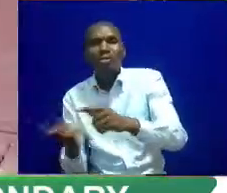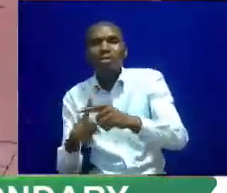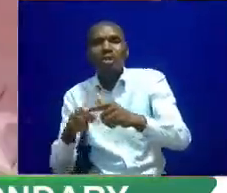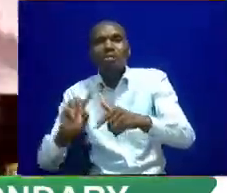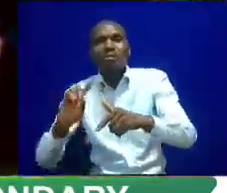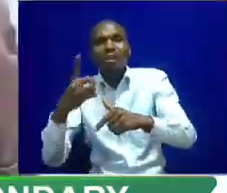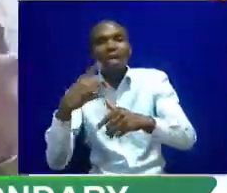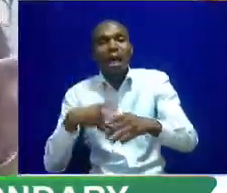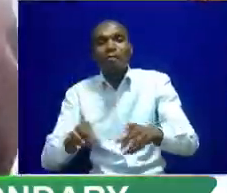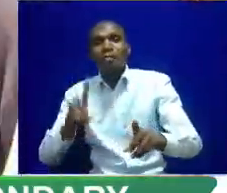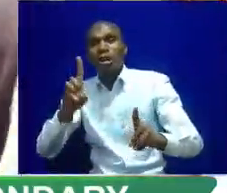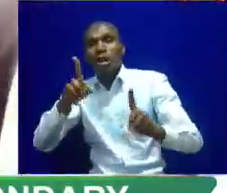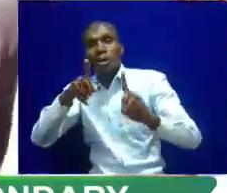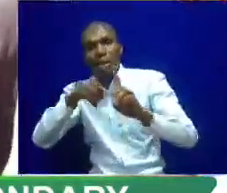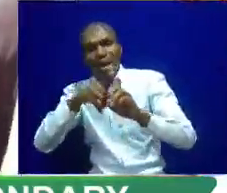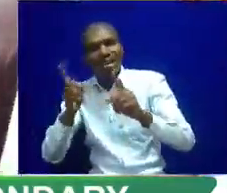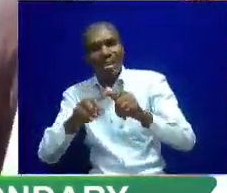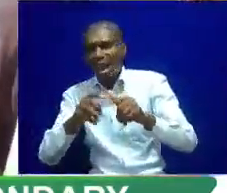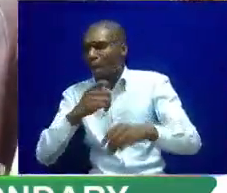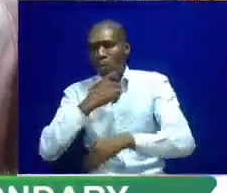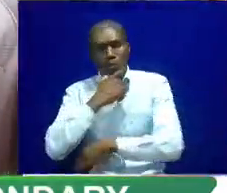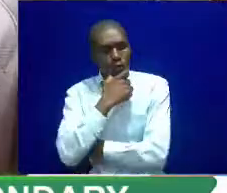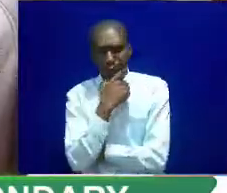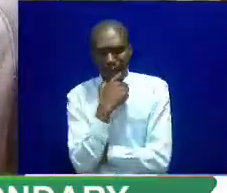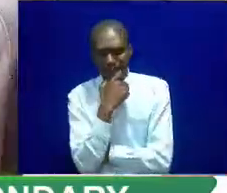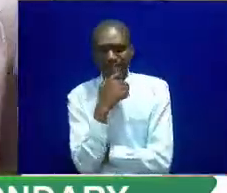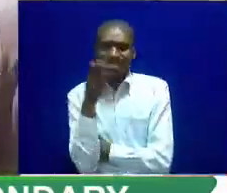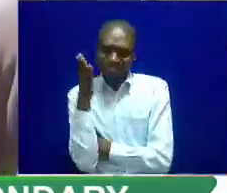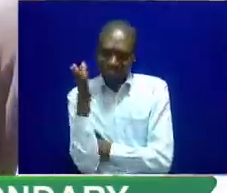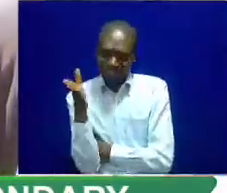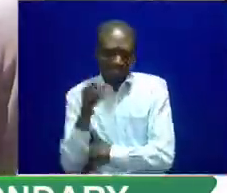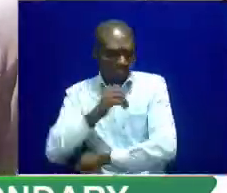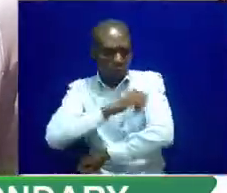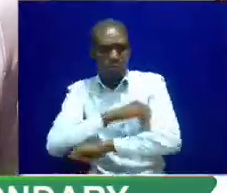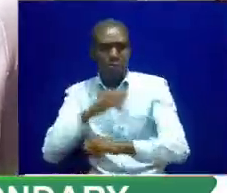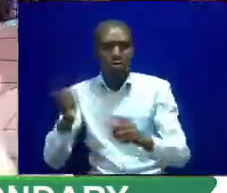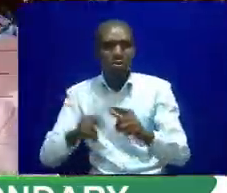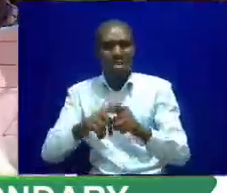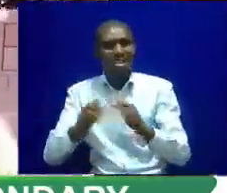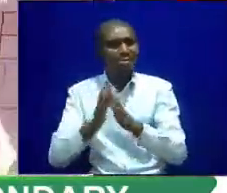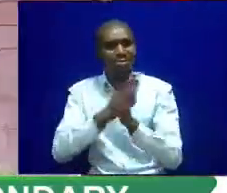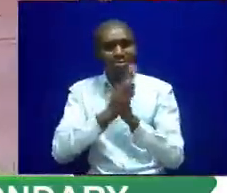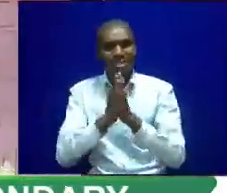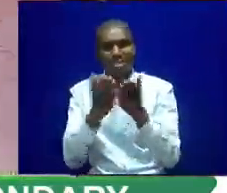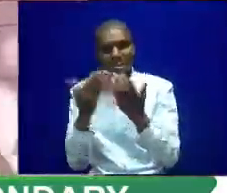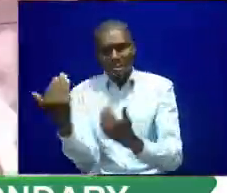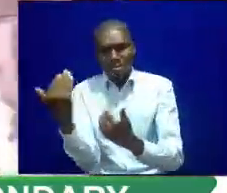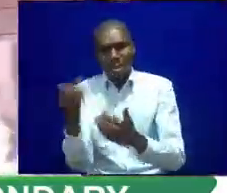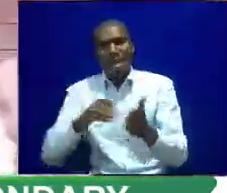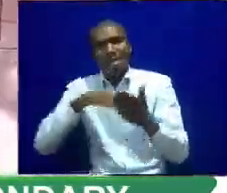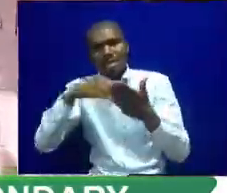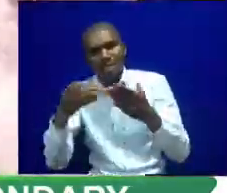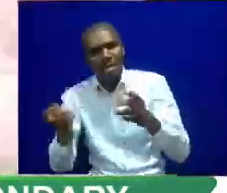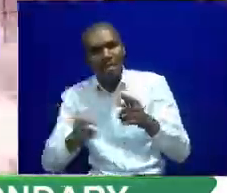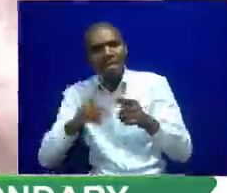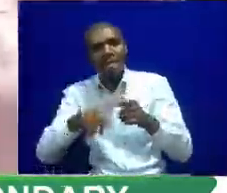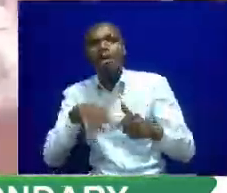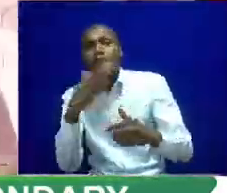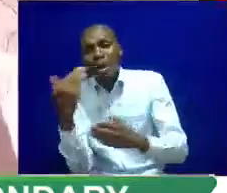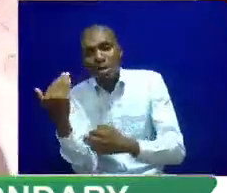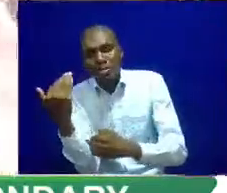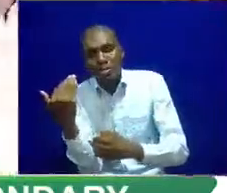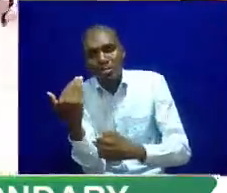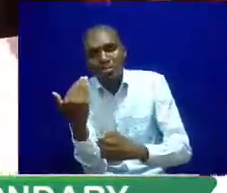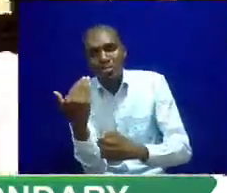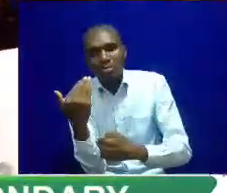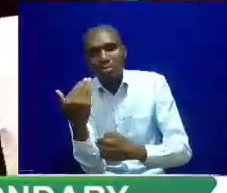alikuwa na D plus. Ngana yange chiri sana se skuru ya iteko. Mtote ti mangana buna abana bago cha kugusta ilie. Tote ta abana baito